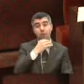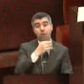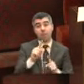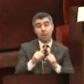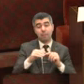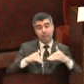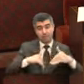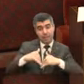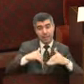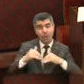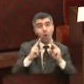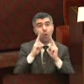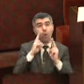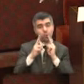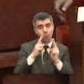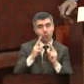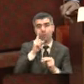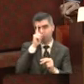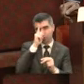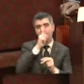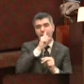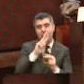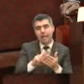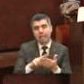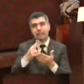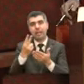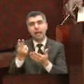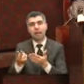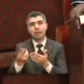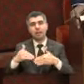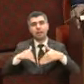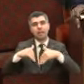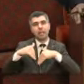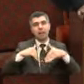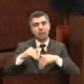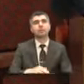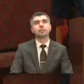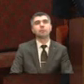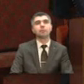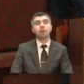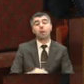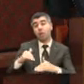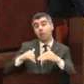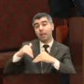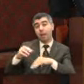الطريق السيار بسميتو غنتنيوه، حنا دخلناه في القضية ديال التثنية. بالنسبة لهذيك الطريق ديال